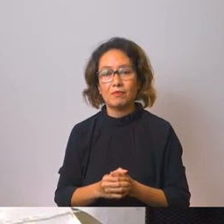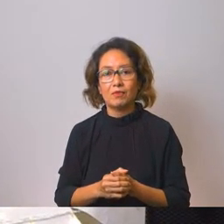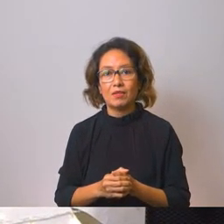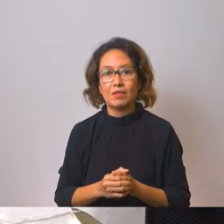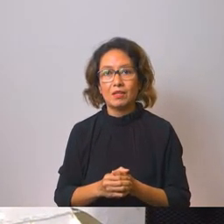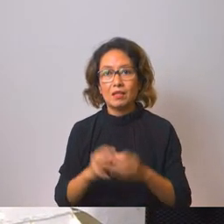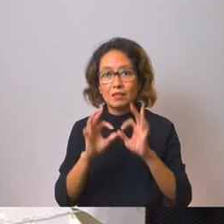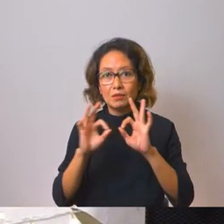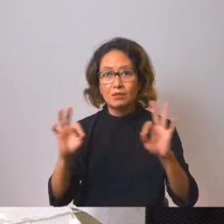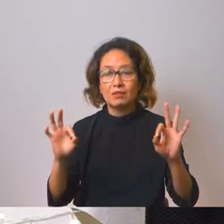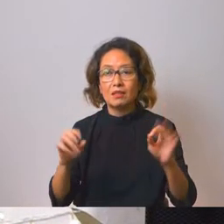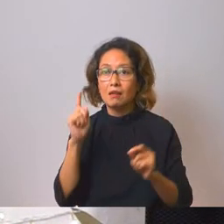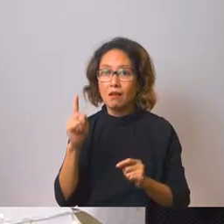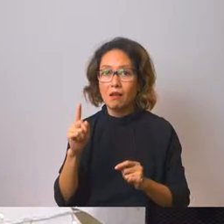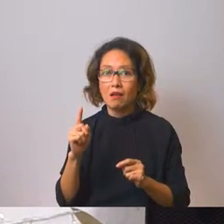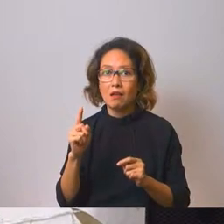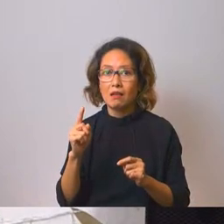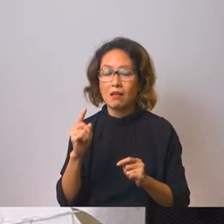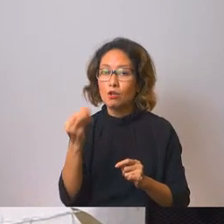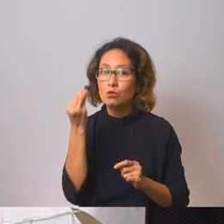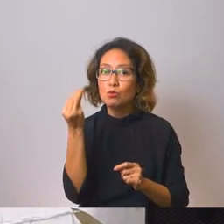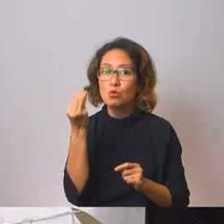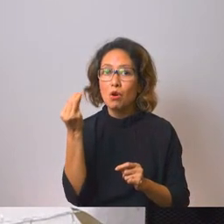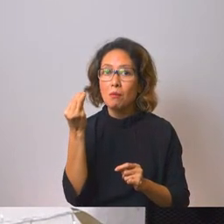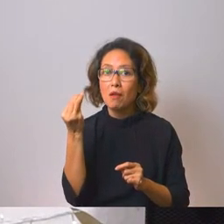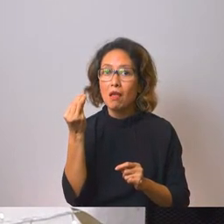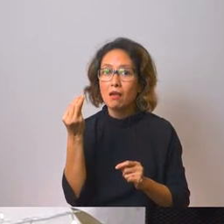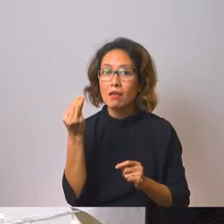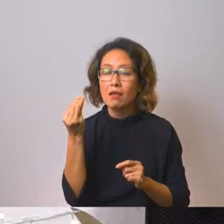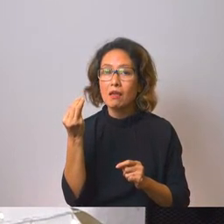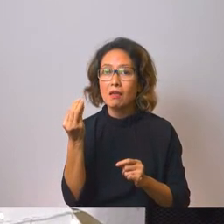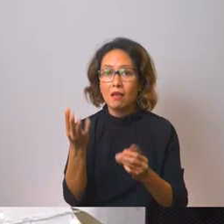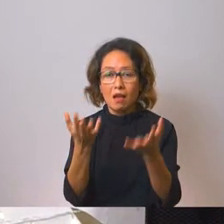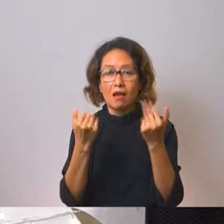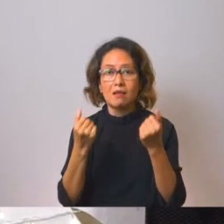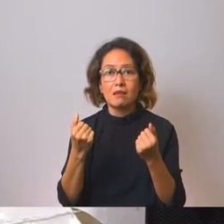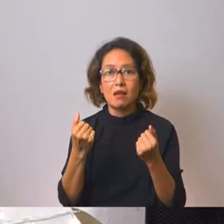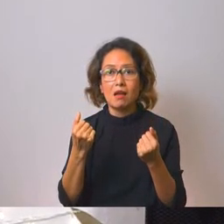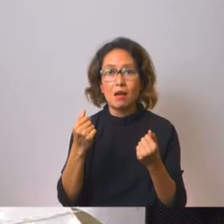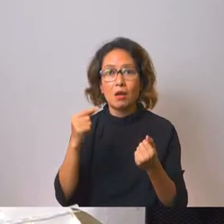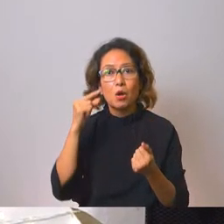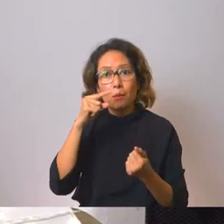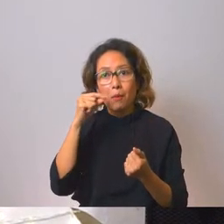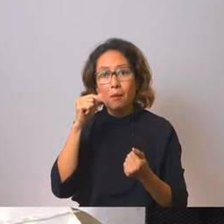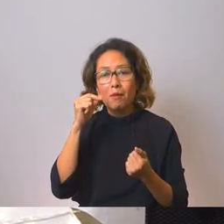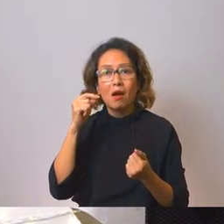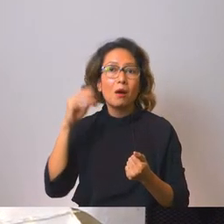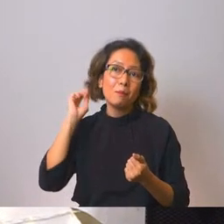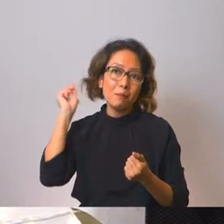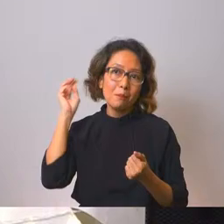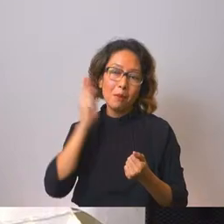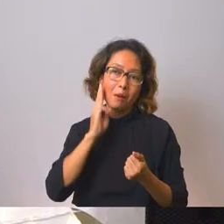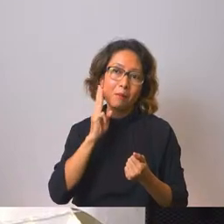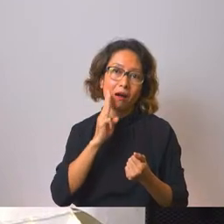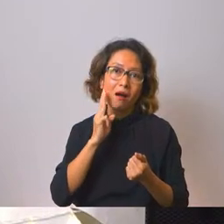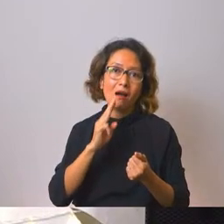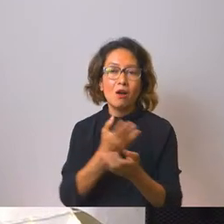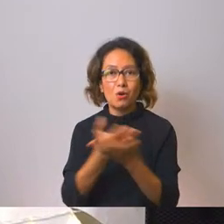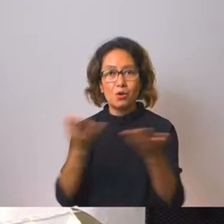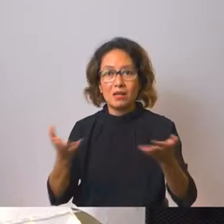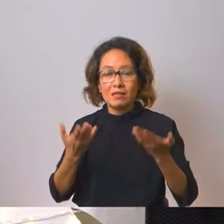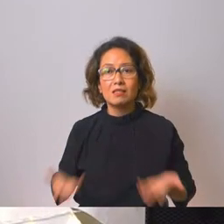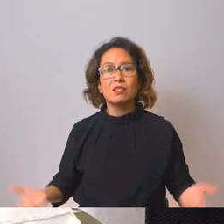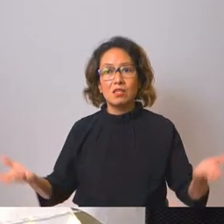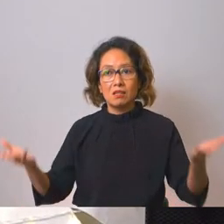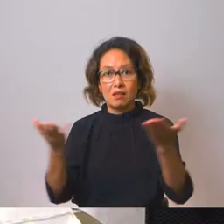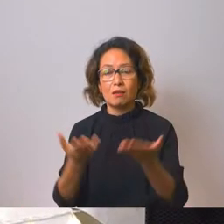kesucianmu. Nah, tunggu apa lagi? Ajak papa, mama, dan orang-orang